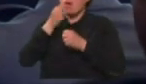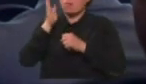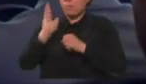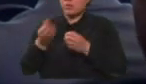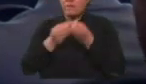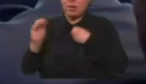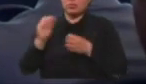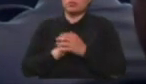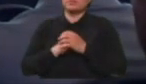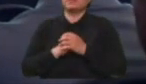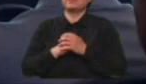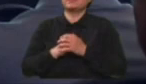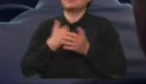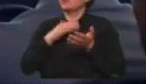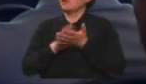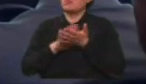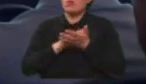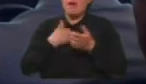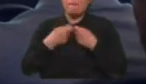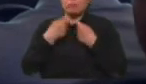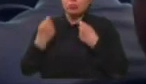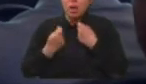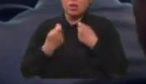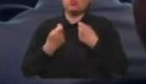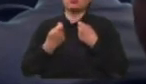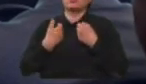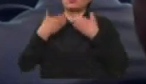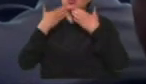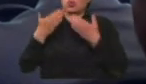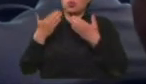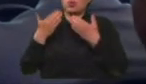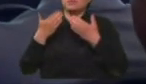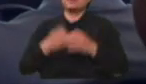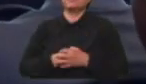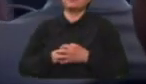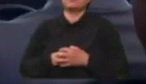pojawi. No dobrze, przepraszam, że przedłużyłem. Dziękuję.